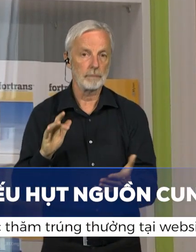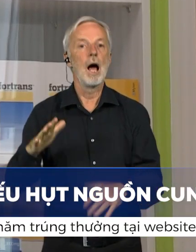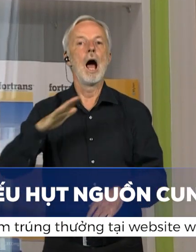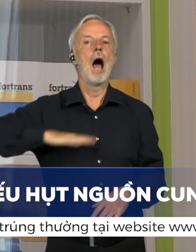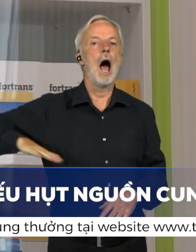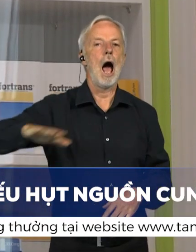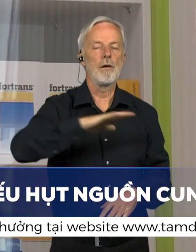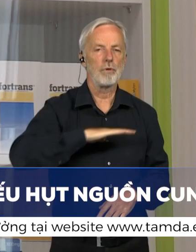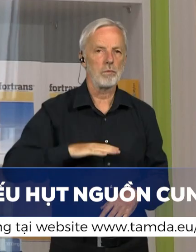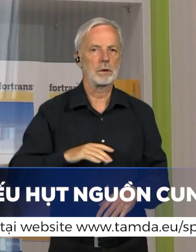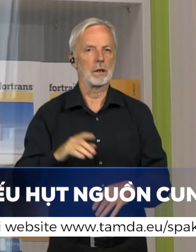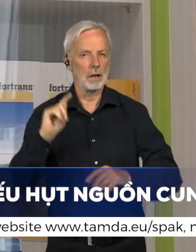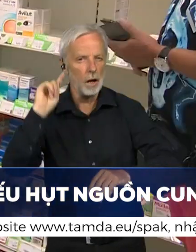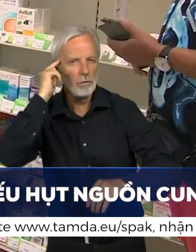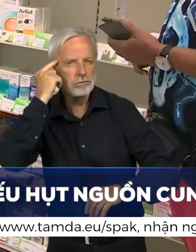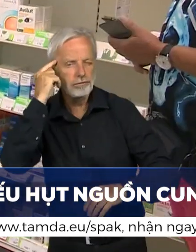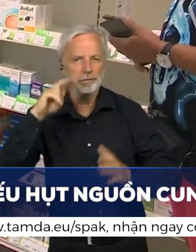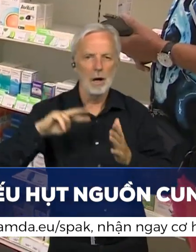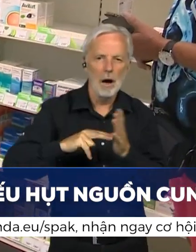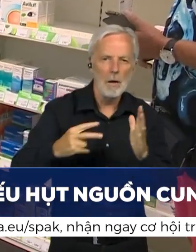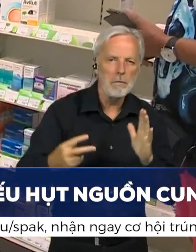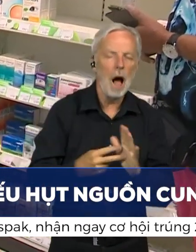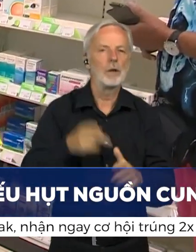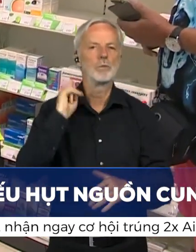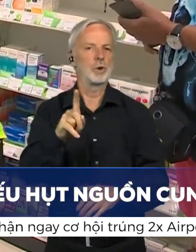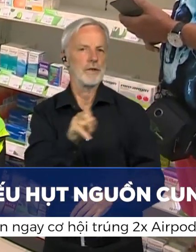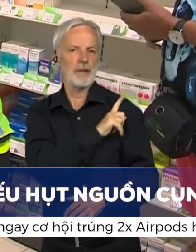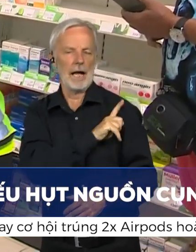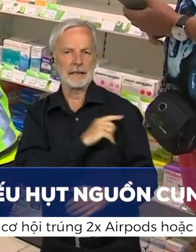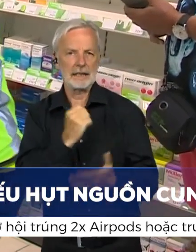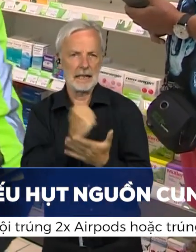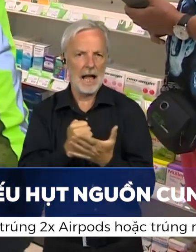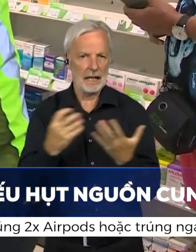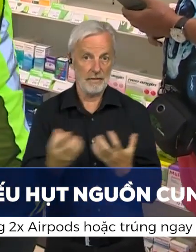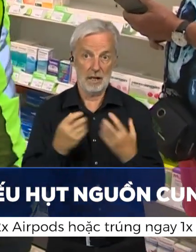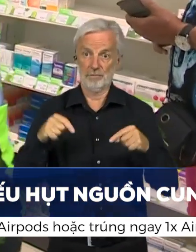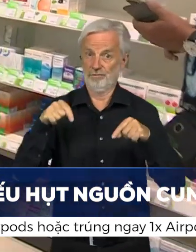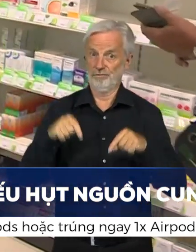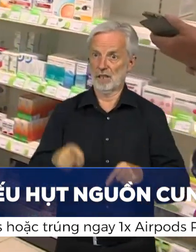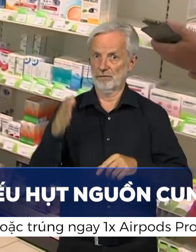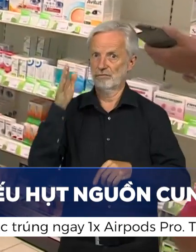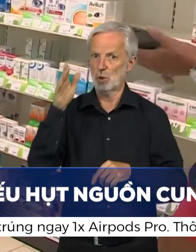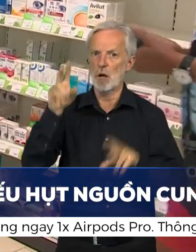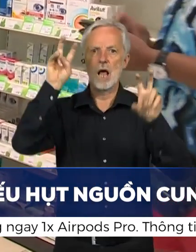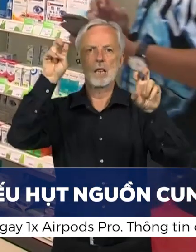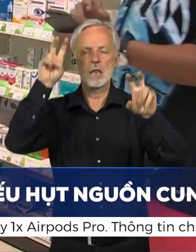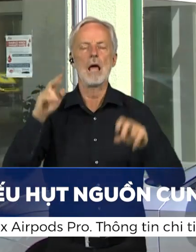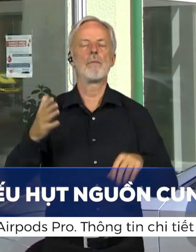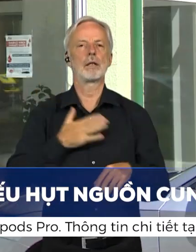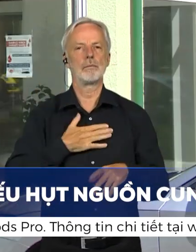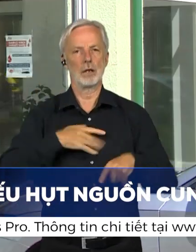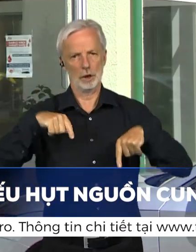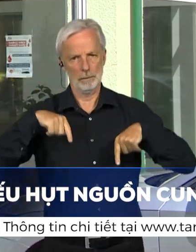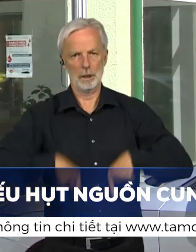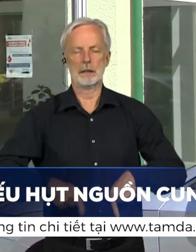Liên minh châu Âu EU về việc tự cung tự cấp dược phẩm cũng là một trong những ưu tiên chính về y tế của Cộng hòa Séc trong nhiệm kỳ đảm nhận vai trò chủ tịch